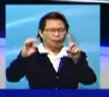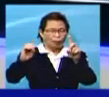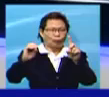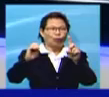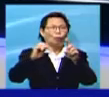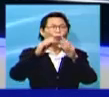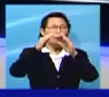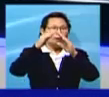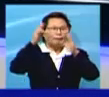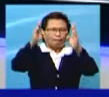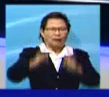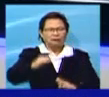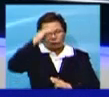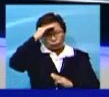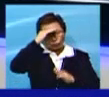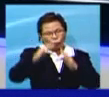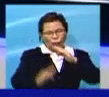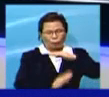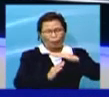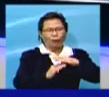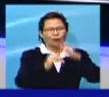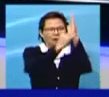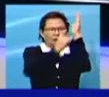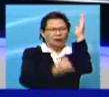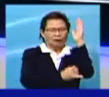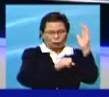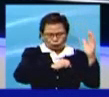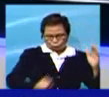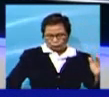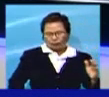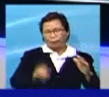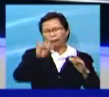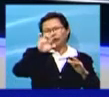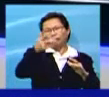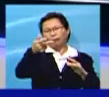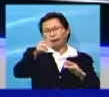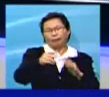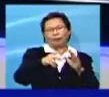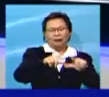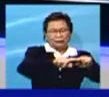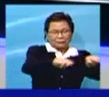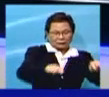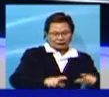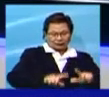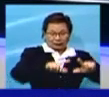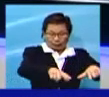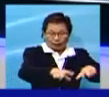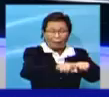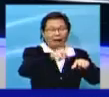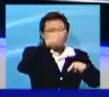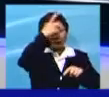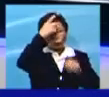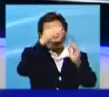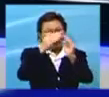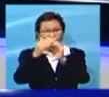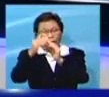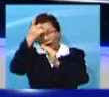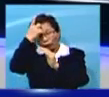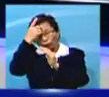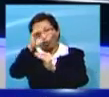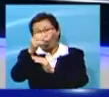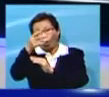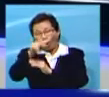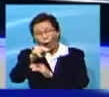Johor di bawah Yayasan Sultan Ibrahim di Johor Bahru. Lokasi projek ialah Bandar Dato' On, Bandar Baru